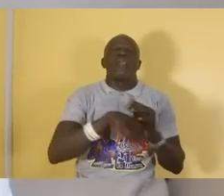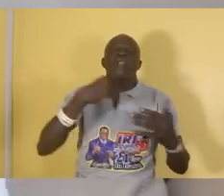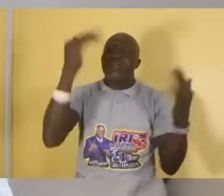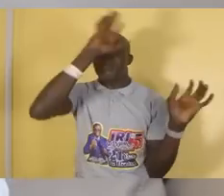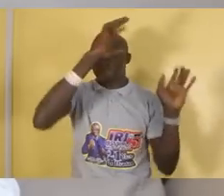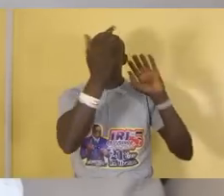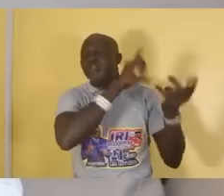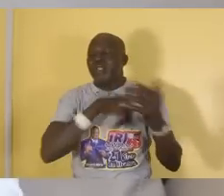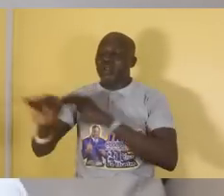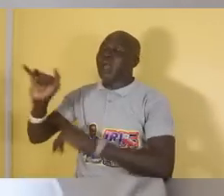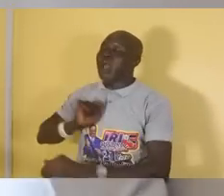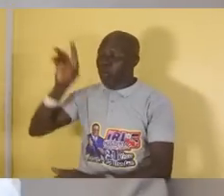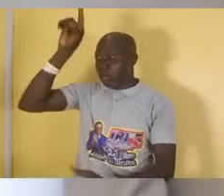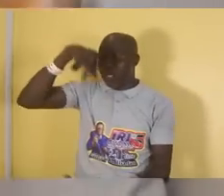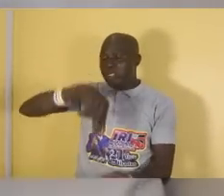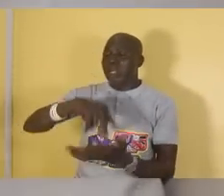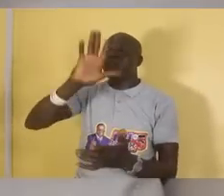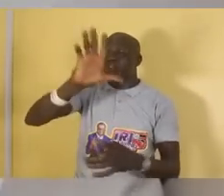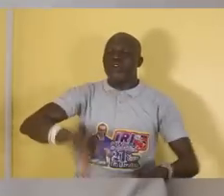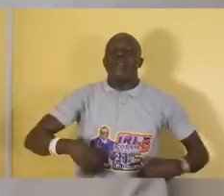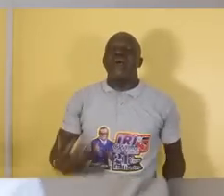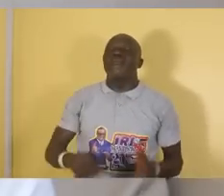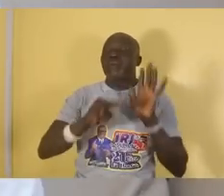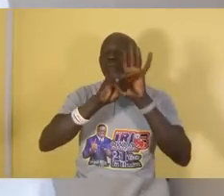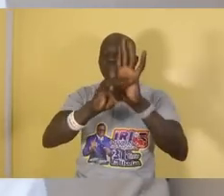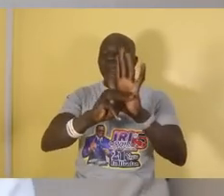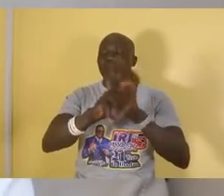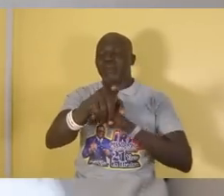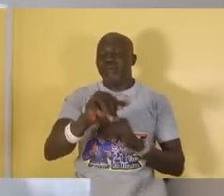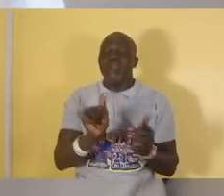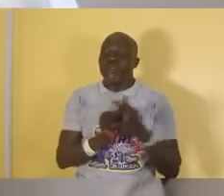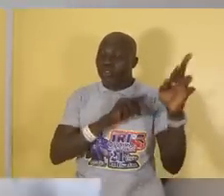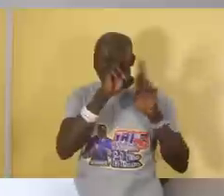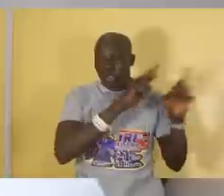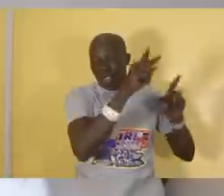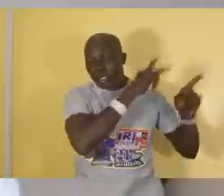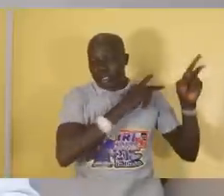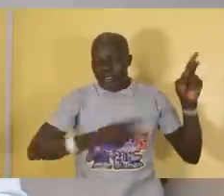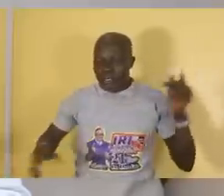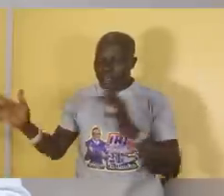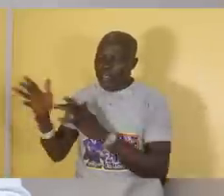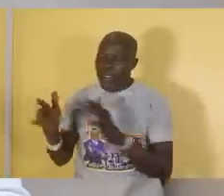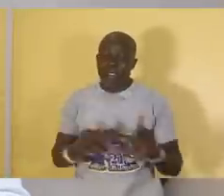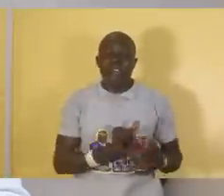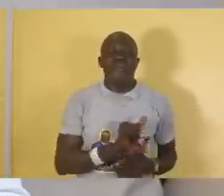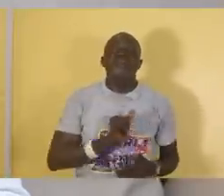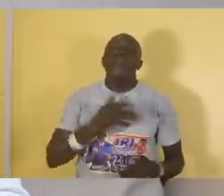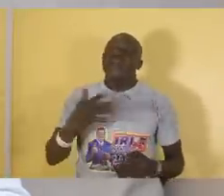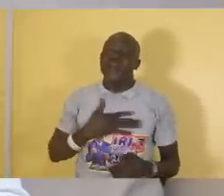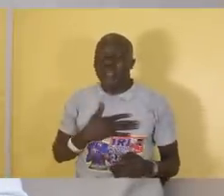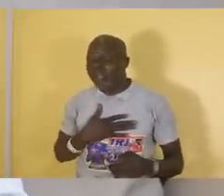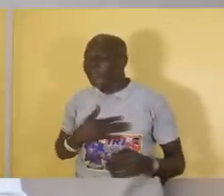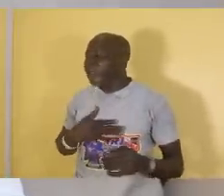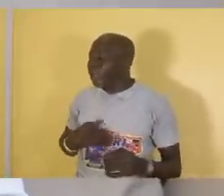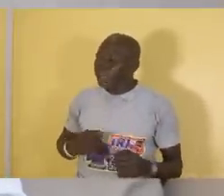láwájú olúwa ẹni tí èmi dúró ayé rẹ̀ máa fọ́ wà á dẹ̀ ṣe bí ọba. Amen. Ayé ti